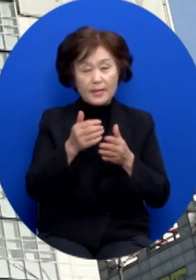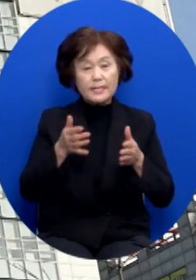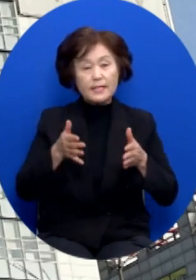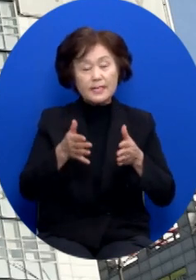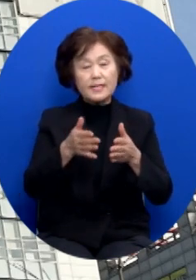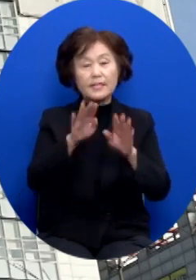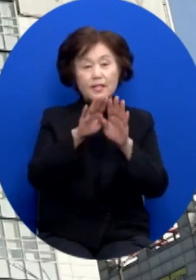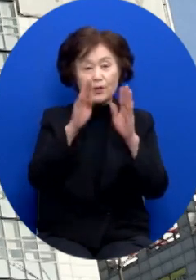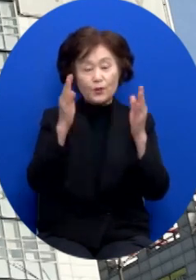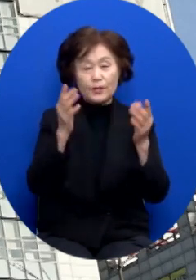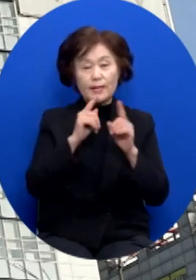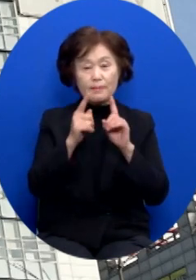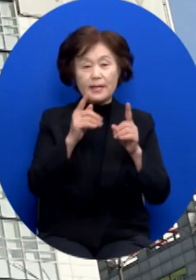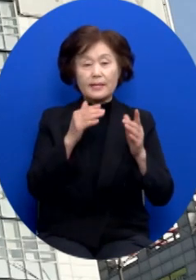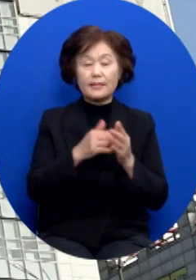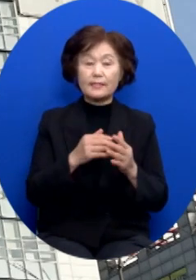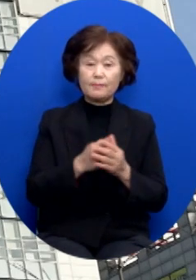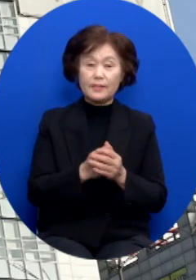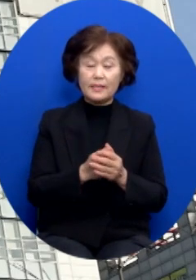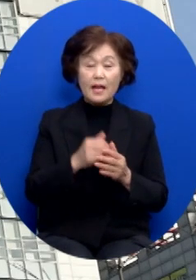전했습니다.